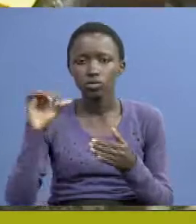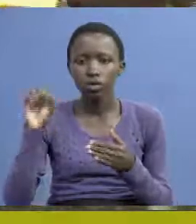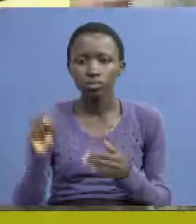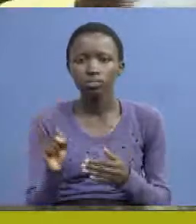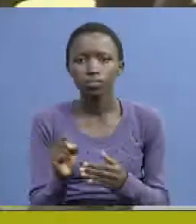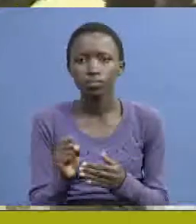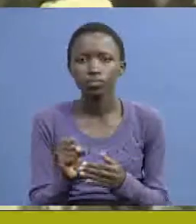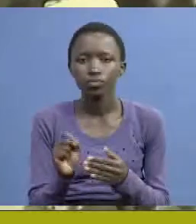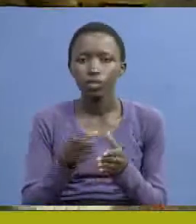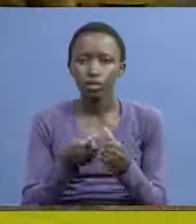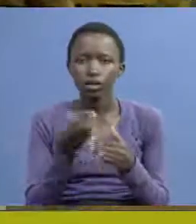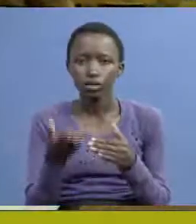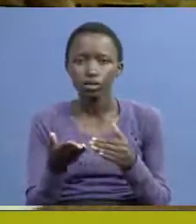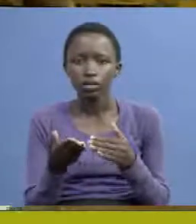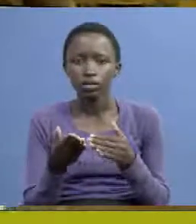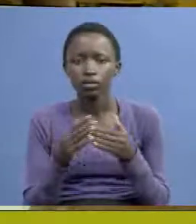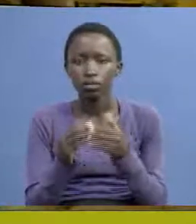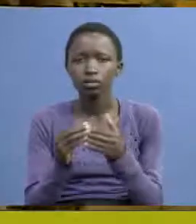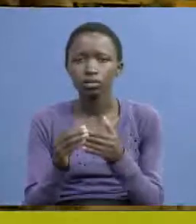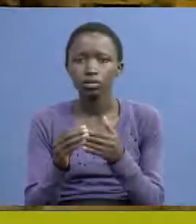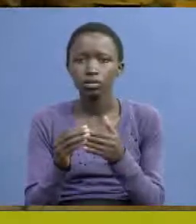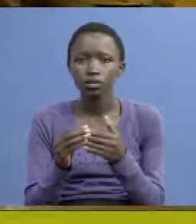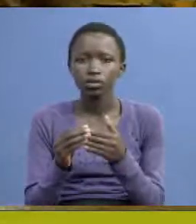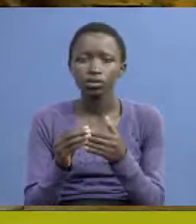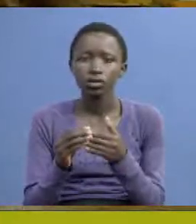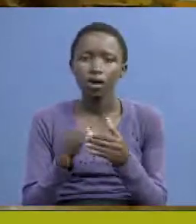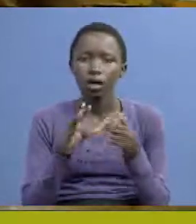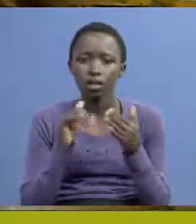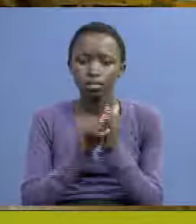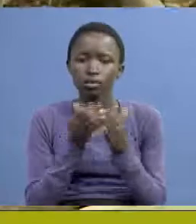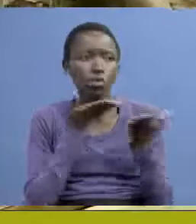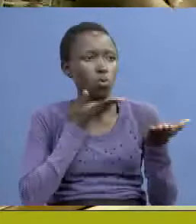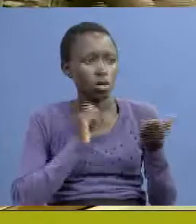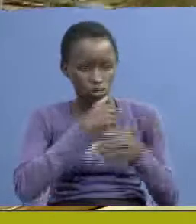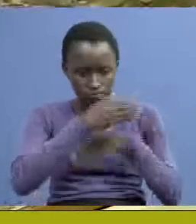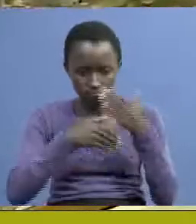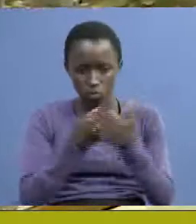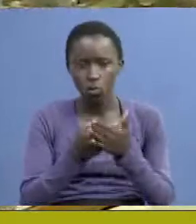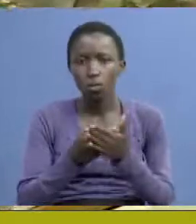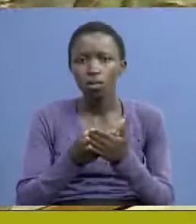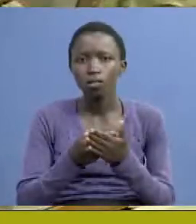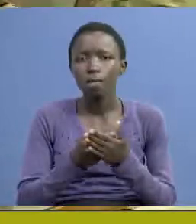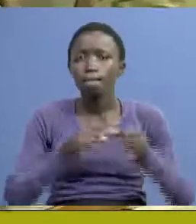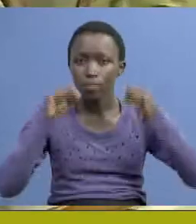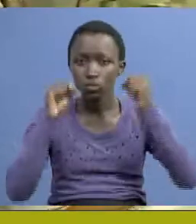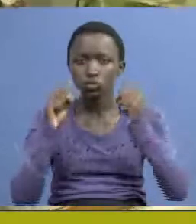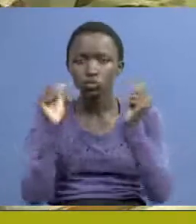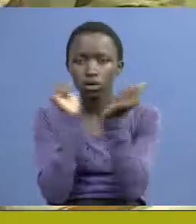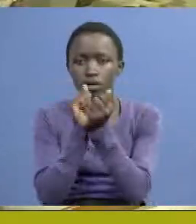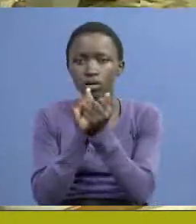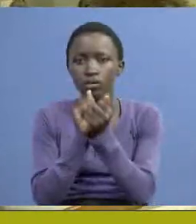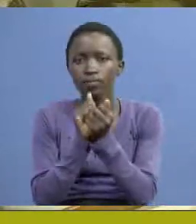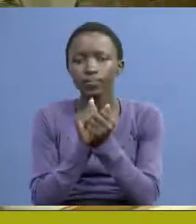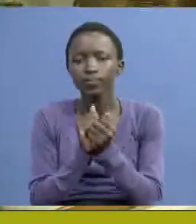NYS. Wakiongozwa na mbunge wa Mwingi Kaskazini, viongozi hao wanataka wahusika wakuu kwenye kashfa hiyo kukamatwa na